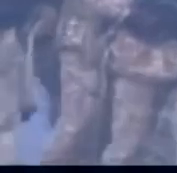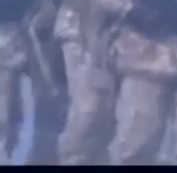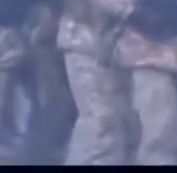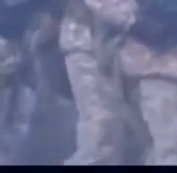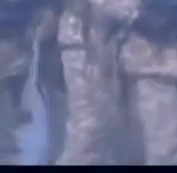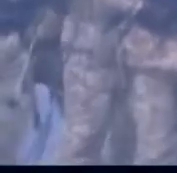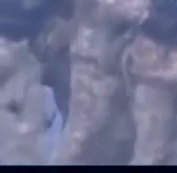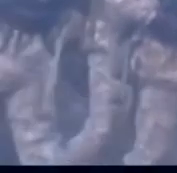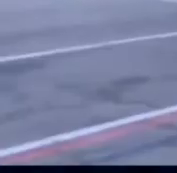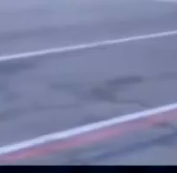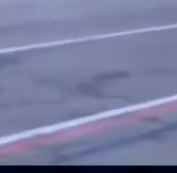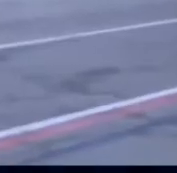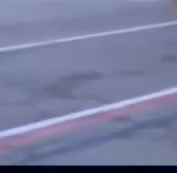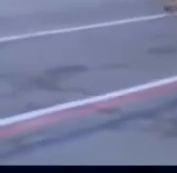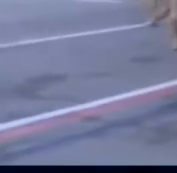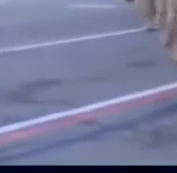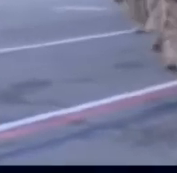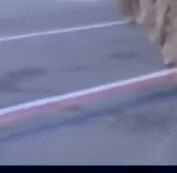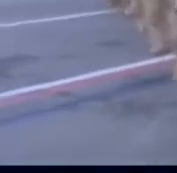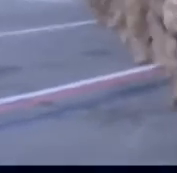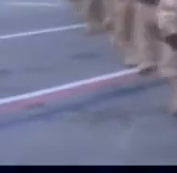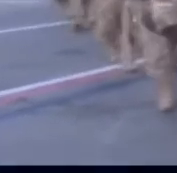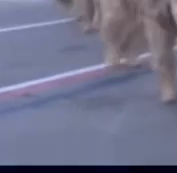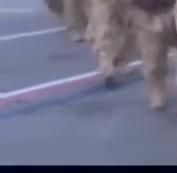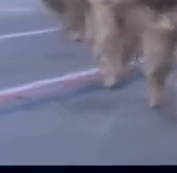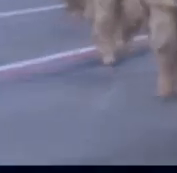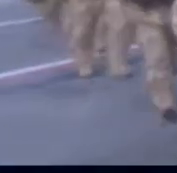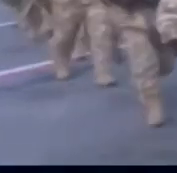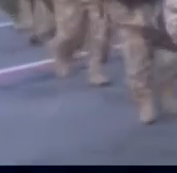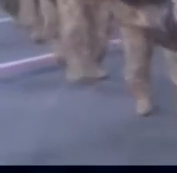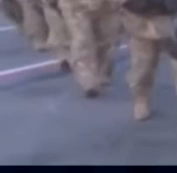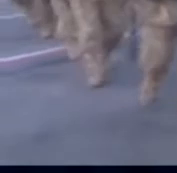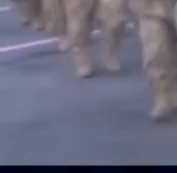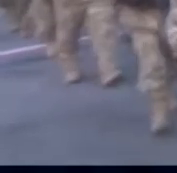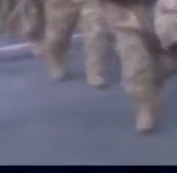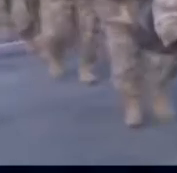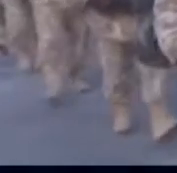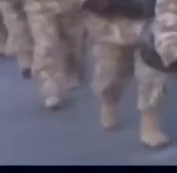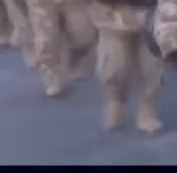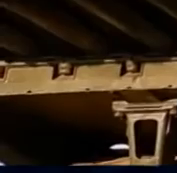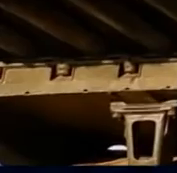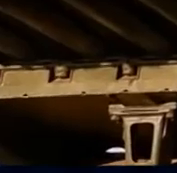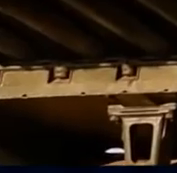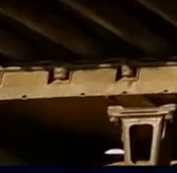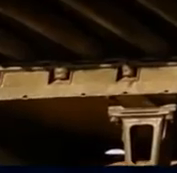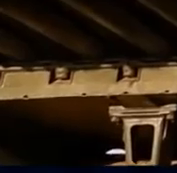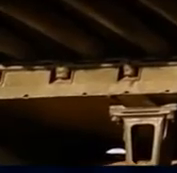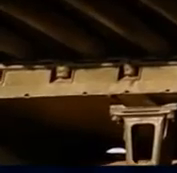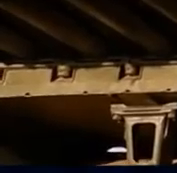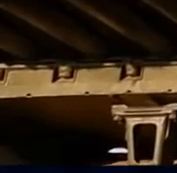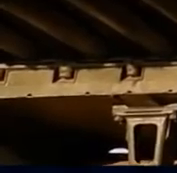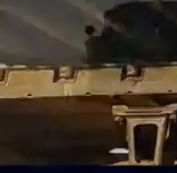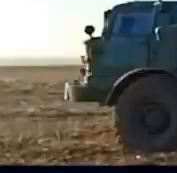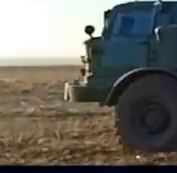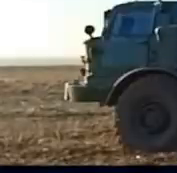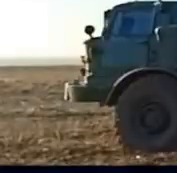την υποχρέωση να καταδικάσουμε την στρατιωτική εισβολή της Ρωσίας και να εκφράσουμε την αλληλεγγύη μας στον Ουκρανικό λαό, είπε ο Μιχάλης Κατρίνης στη Βουλή και πρόσθεσε ότι